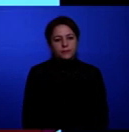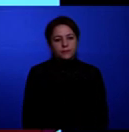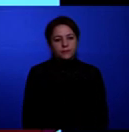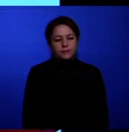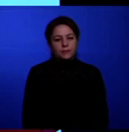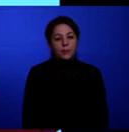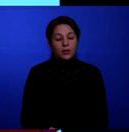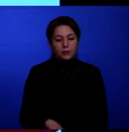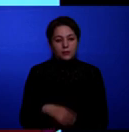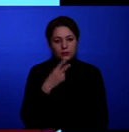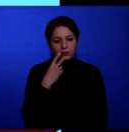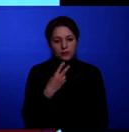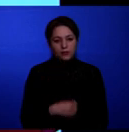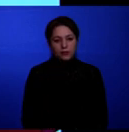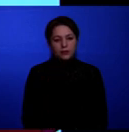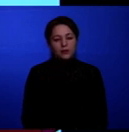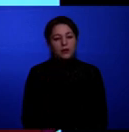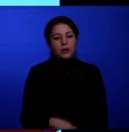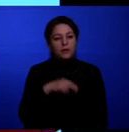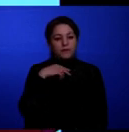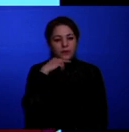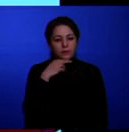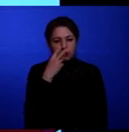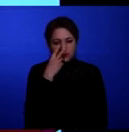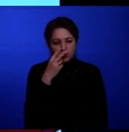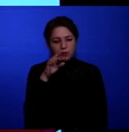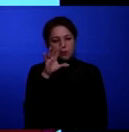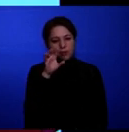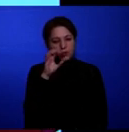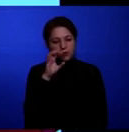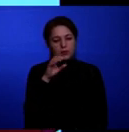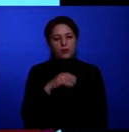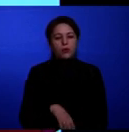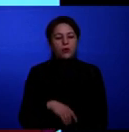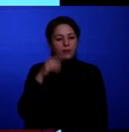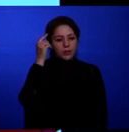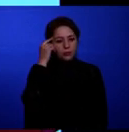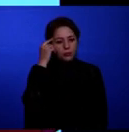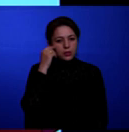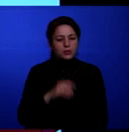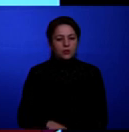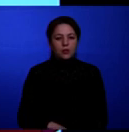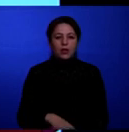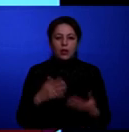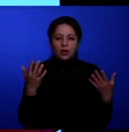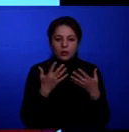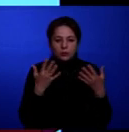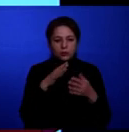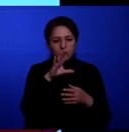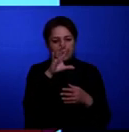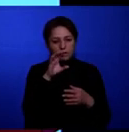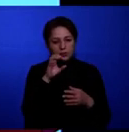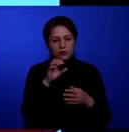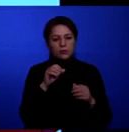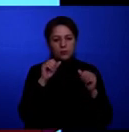так внимательно посмотрели на картинке и давайте подумаем какой же картинки мы